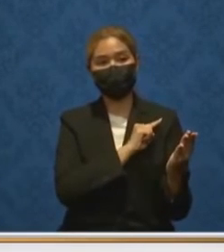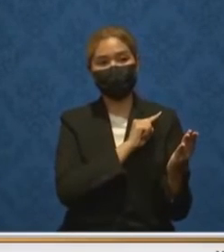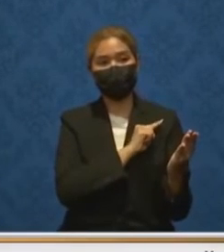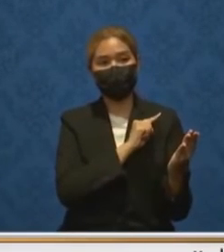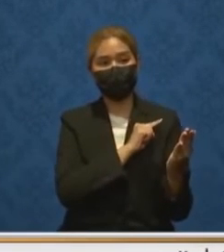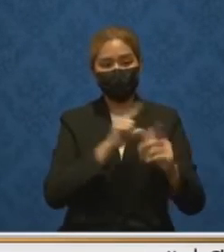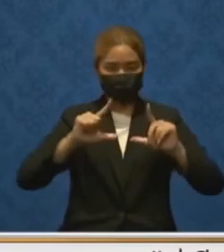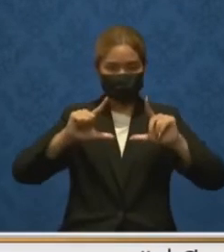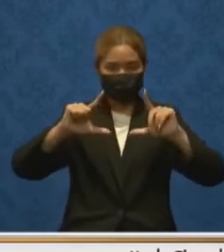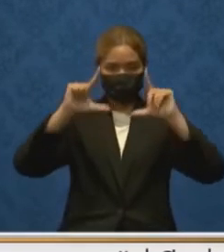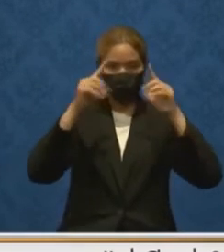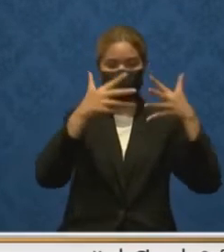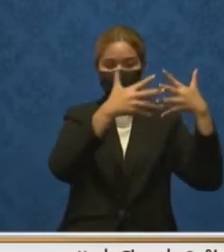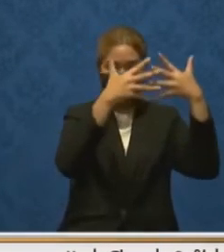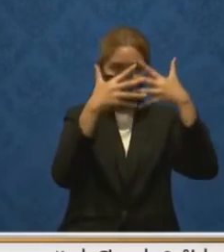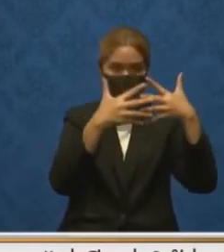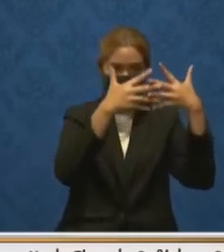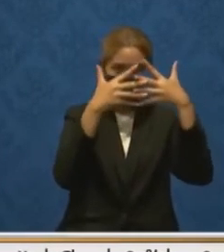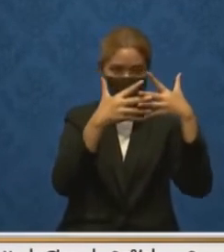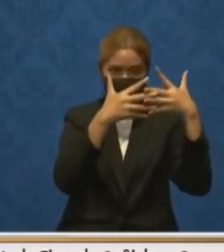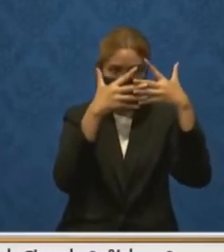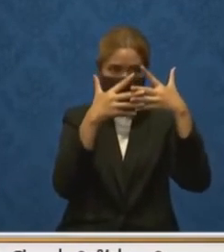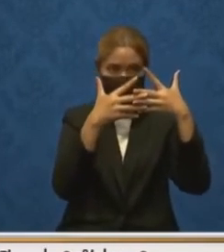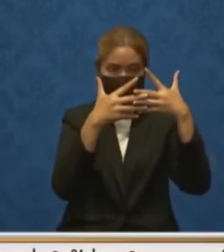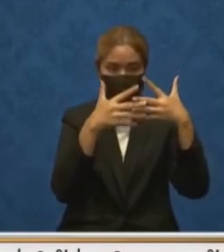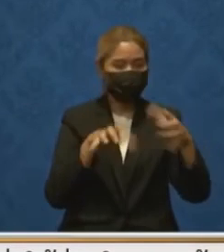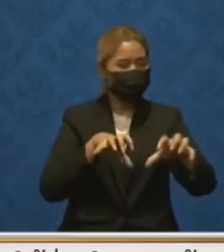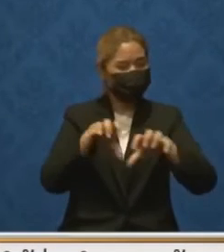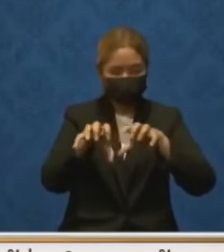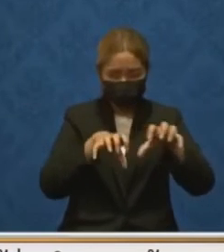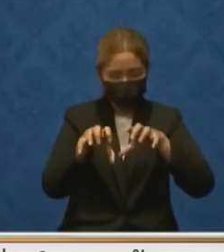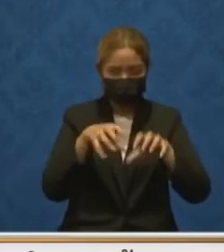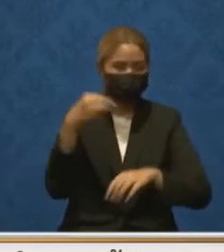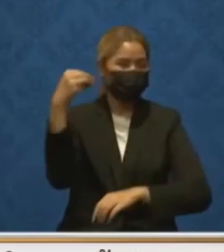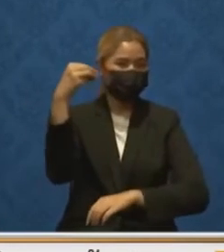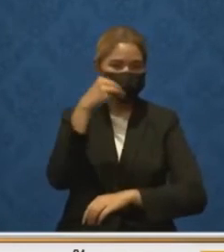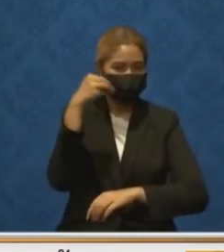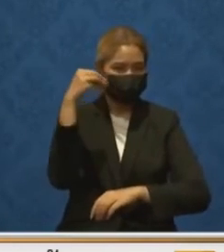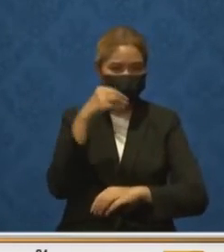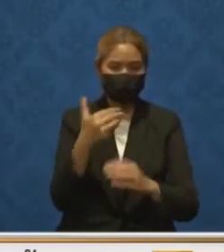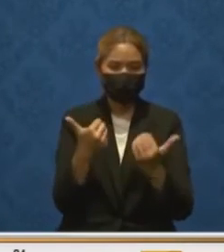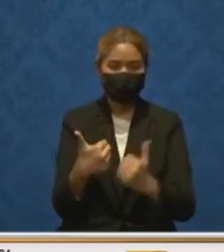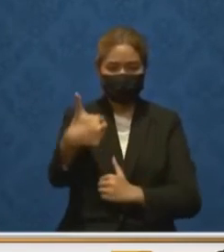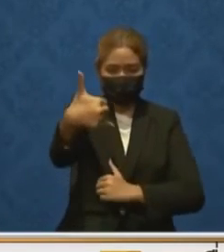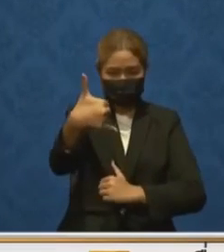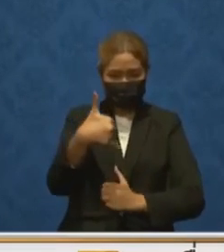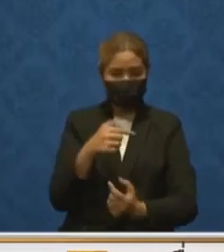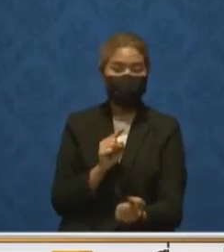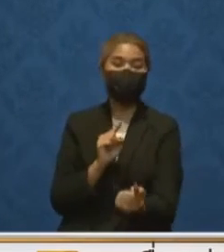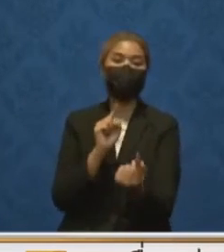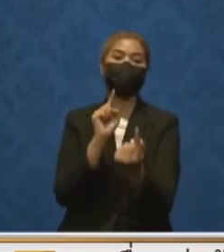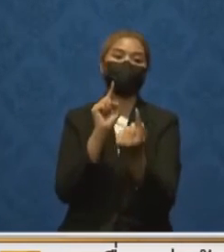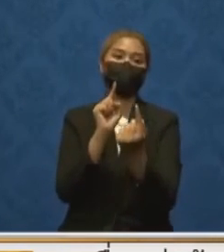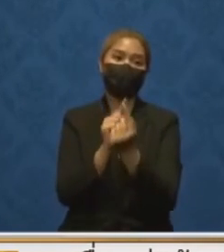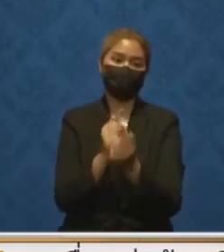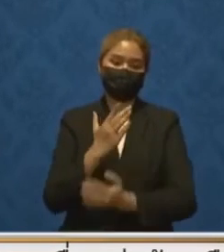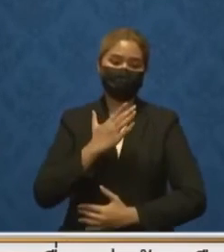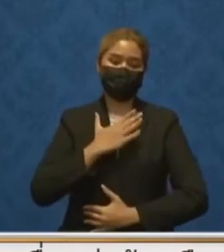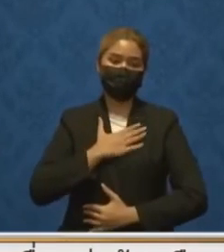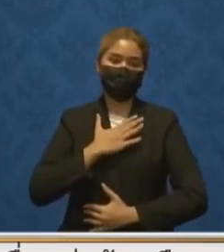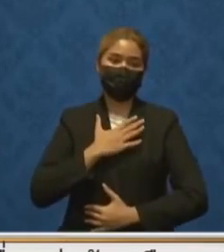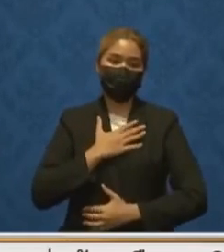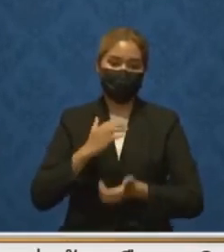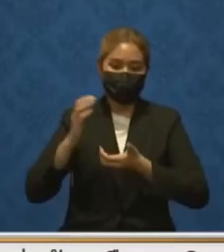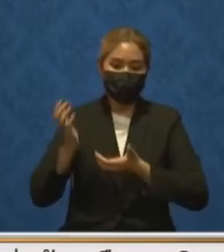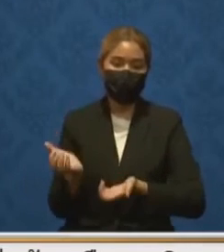ซึมีชื่อเสียงมากุกหลายปีเขาจัดต่างประเทศแต่ปีนี้เข้ามาพบผมและไม่กี่วนเนี่ยครับร่วมกับสมาคมผู้สงออก